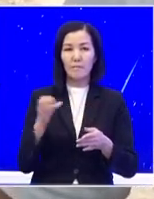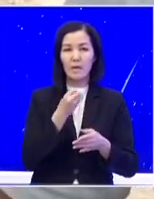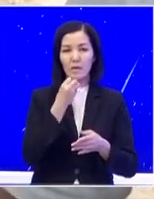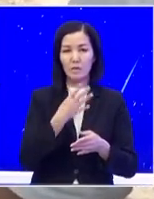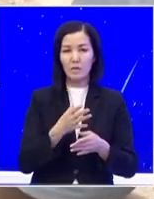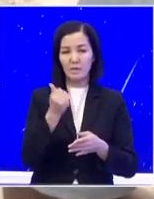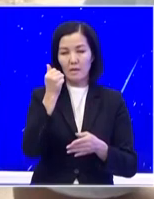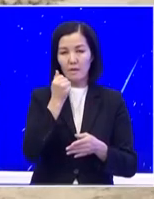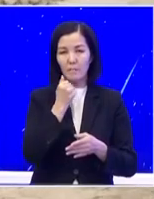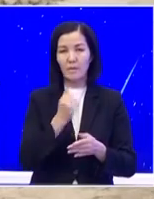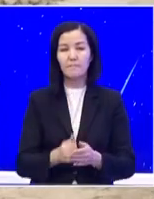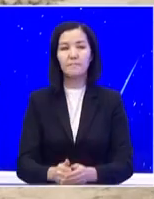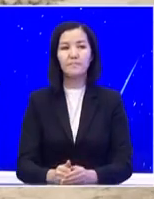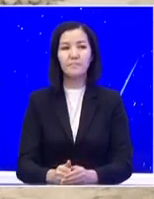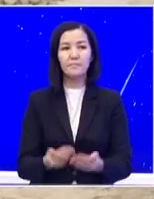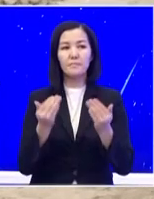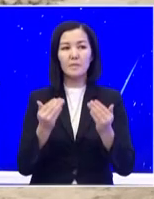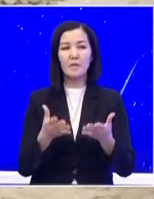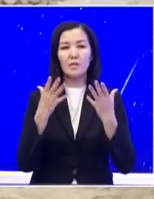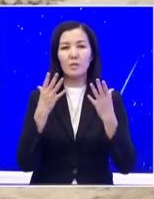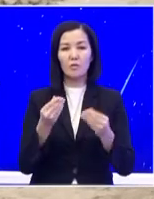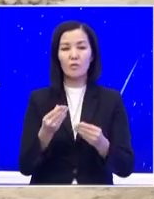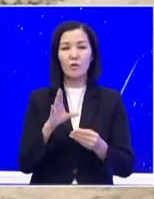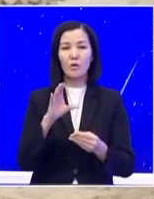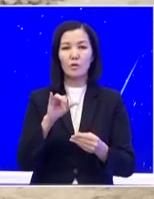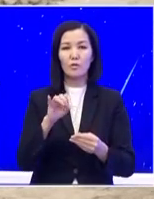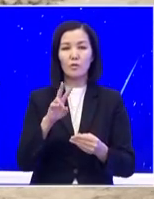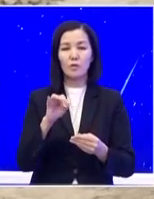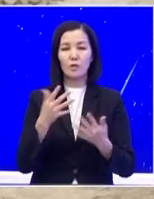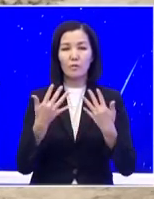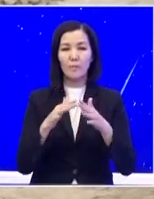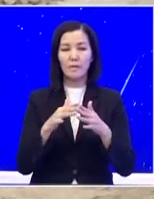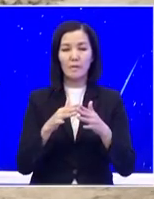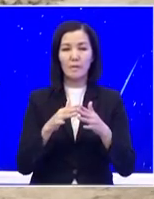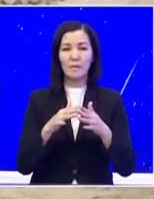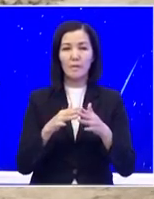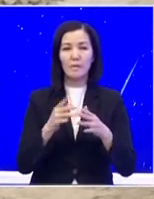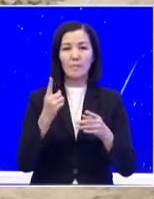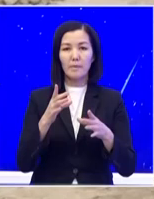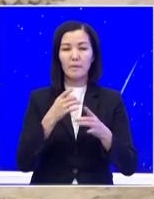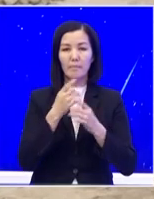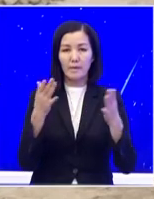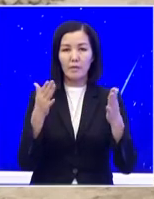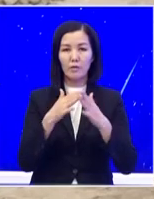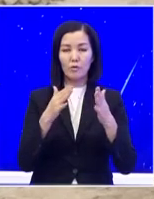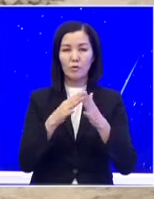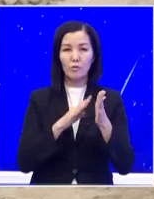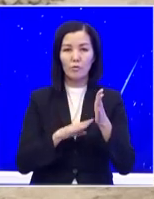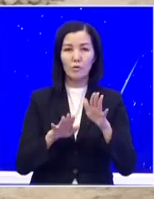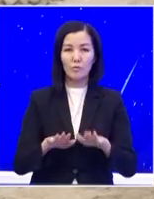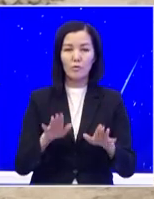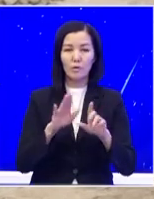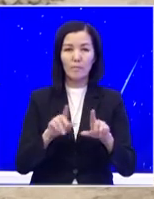қамтылып, рахметін айтып жатыр. Қазіргі таңда Сұраншы Батыр ауылы бойынша бір мәдениет үйі және 90 орындық